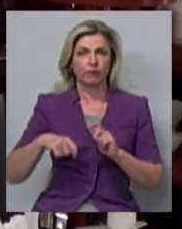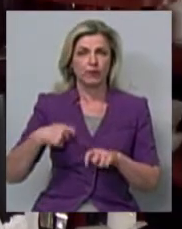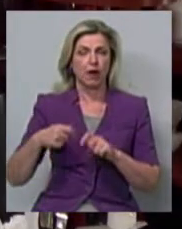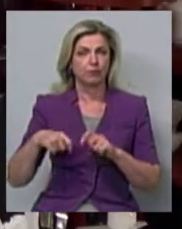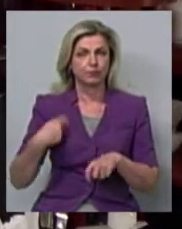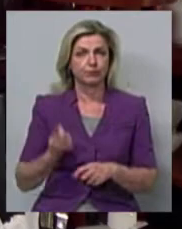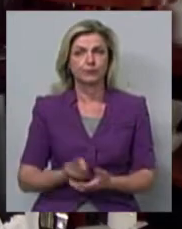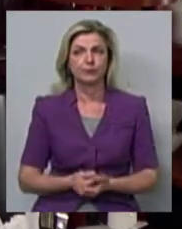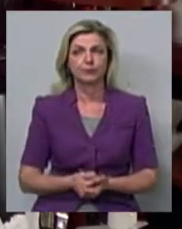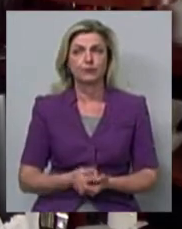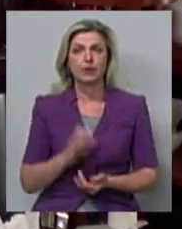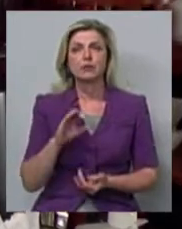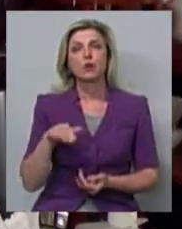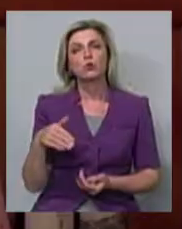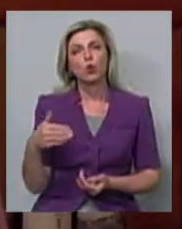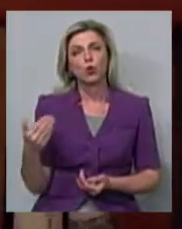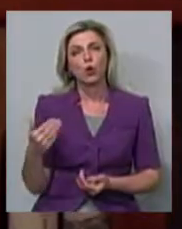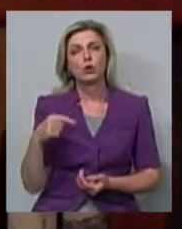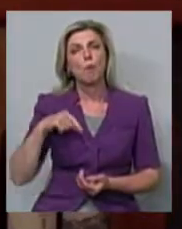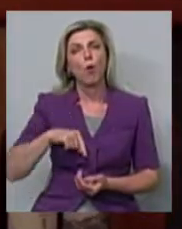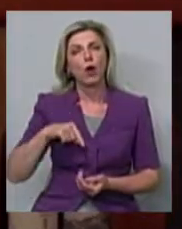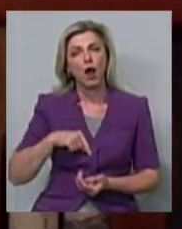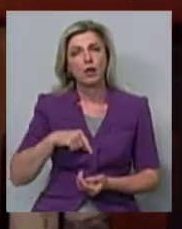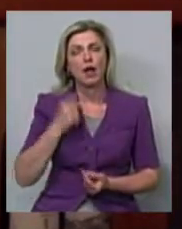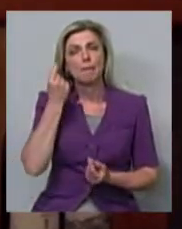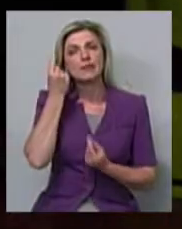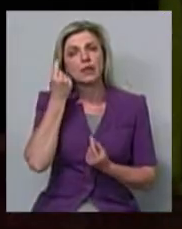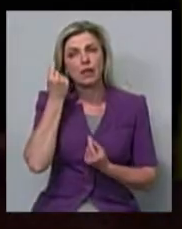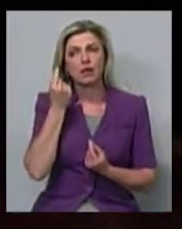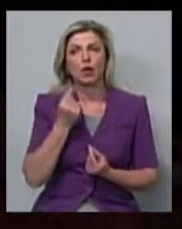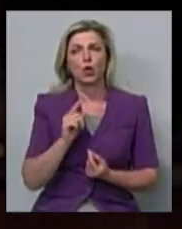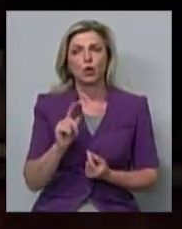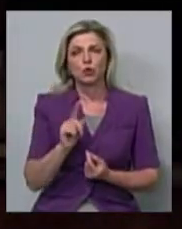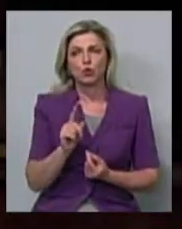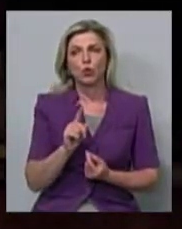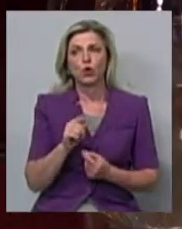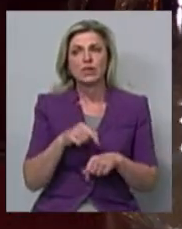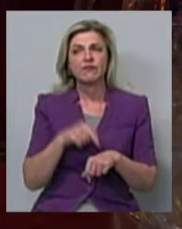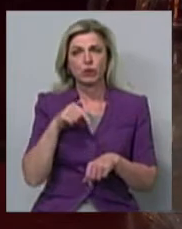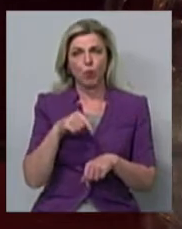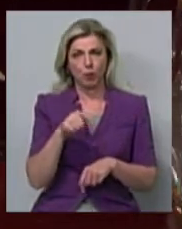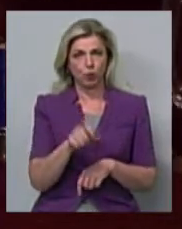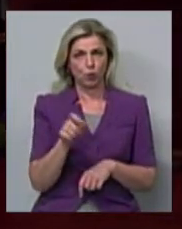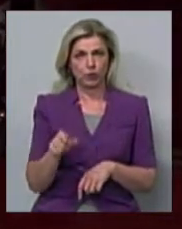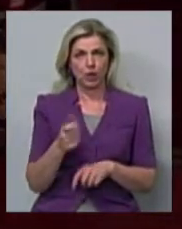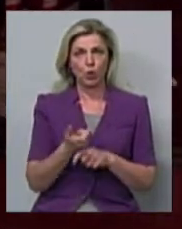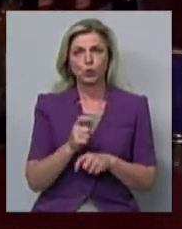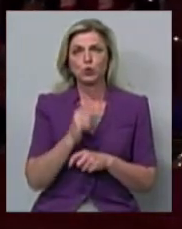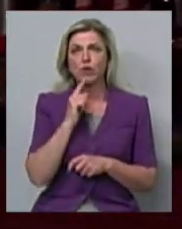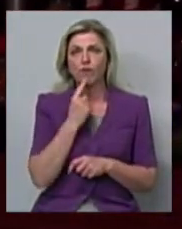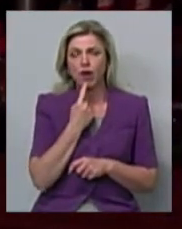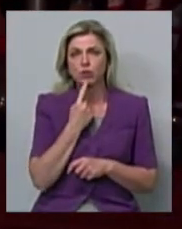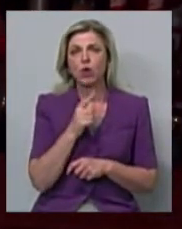і зі сторони моральних, психічної свідомості людей дуже важко